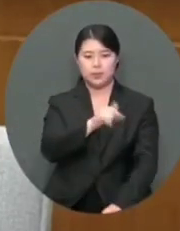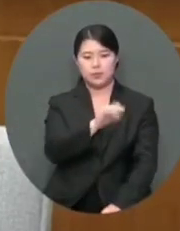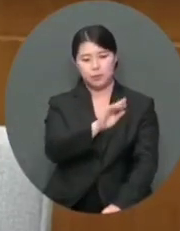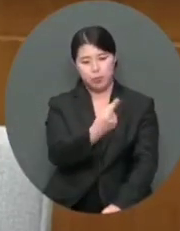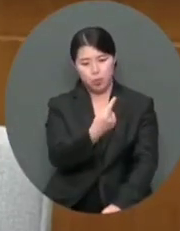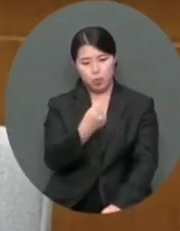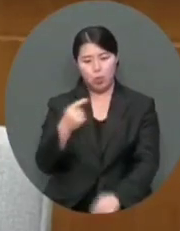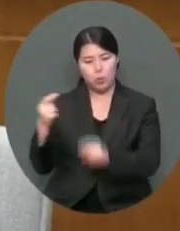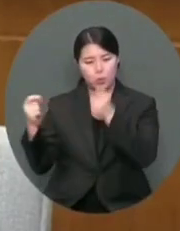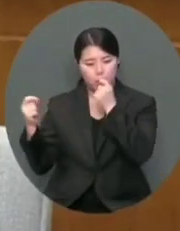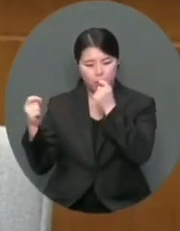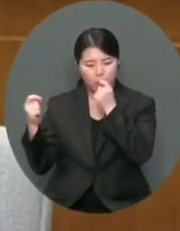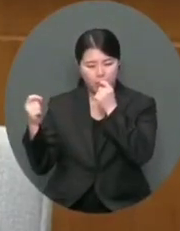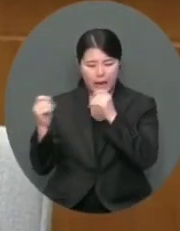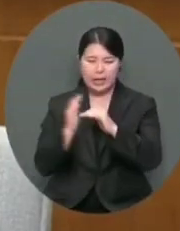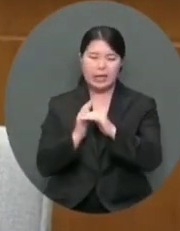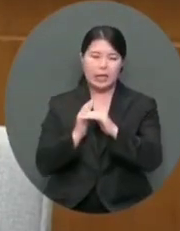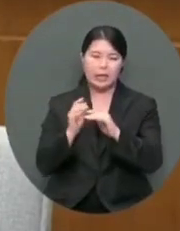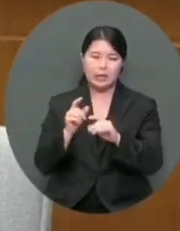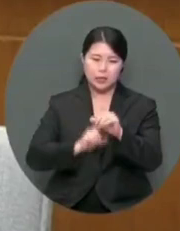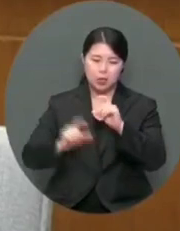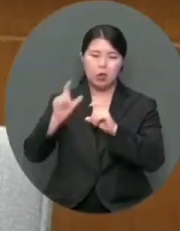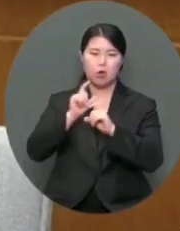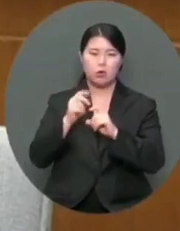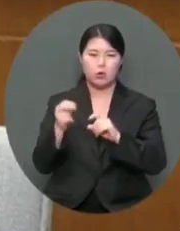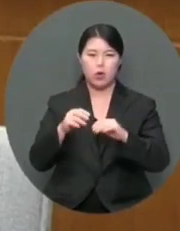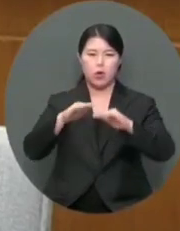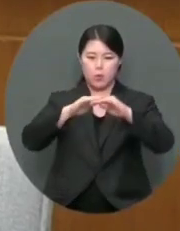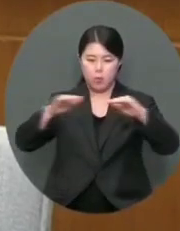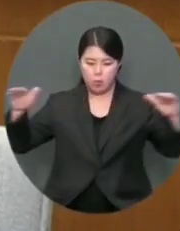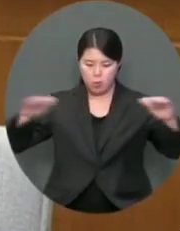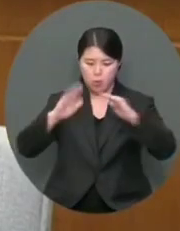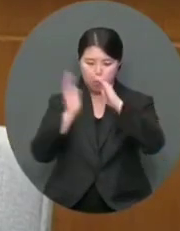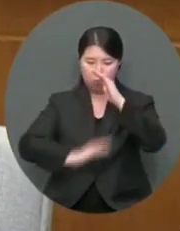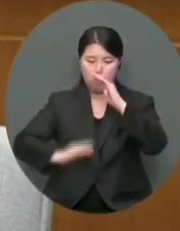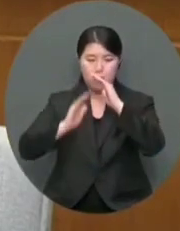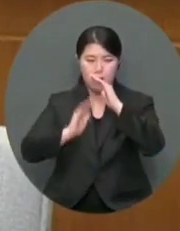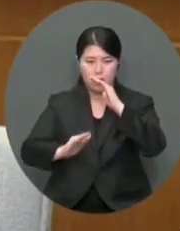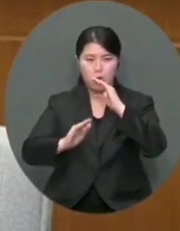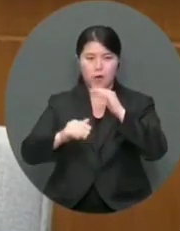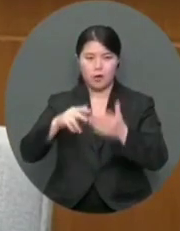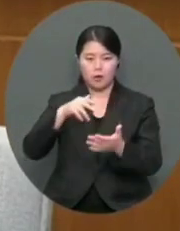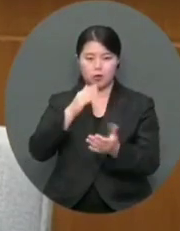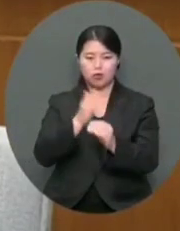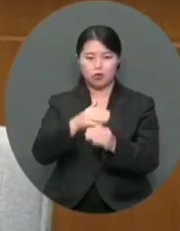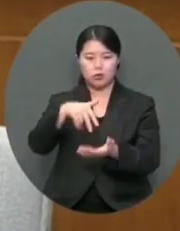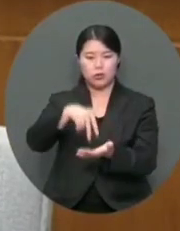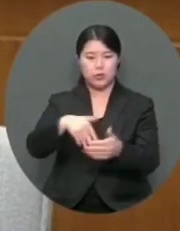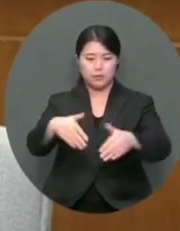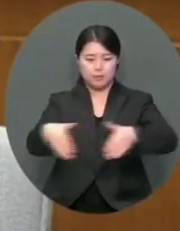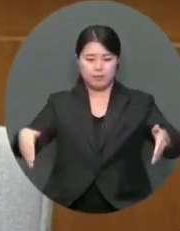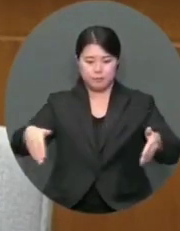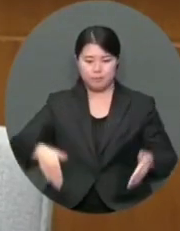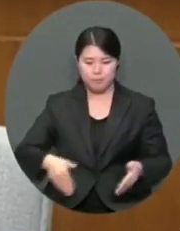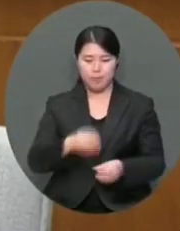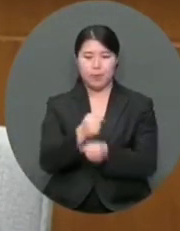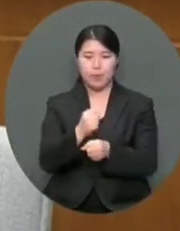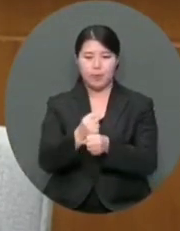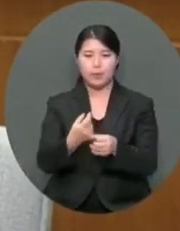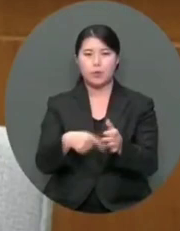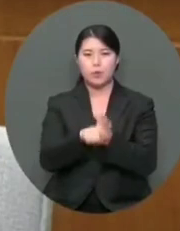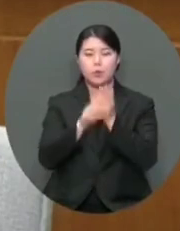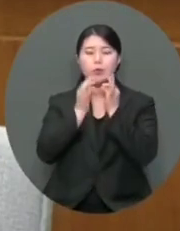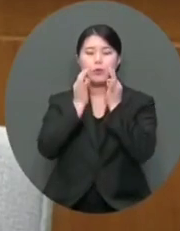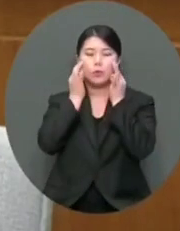넘어서 정의와 공평의 반석 위에 공정하고 중립적인 사법부를 만들어 가도록 최선의